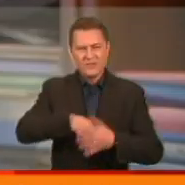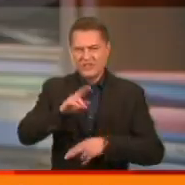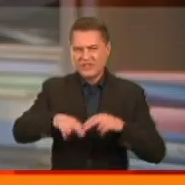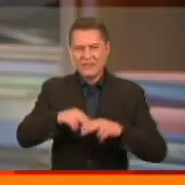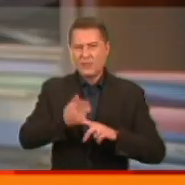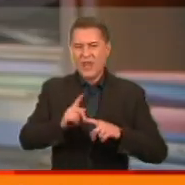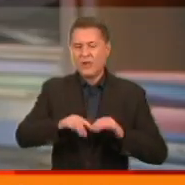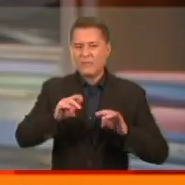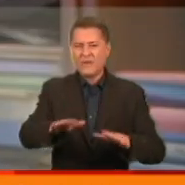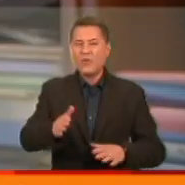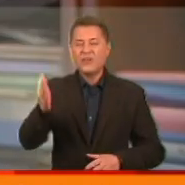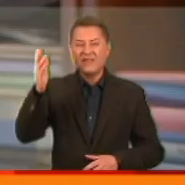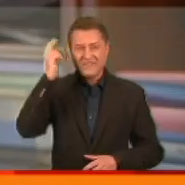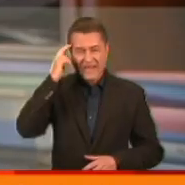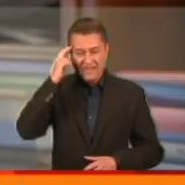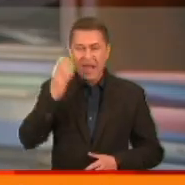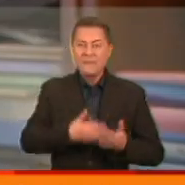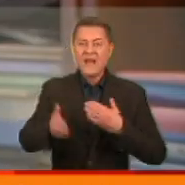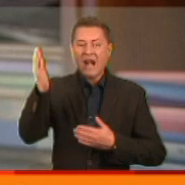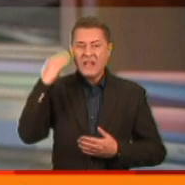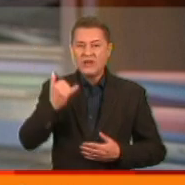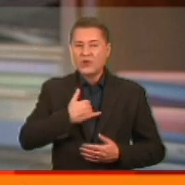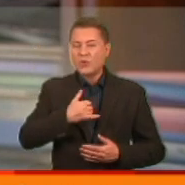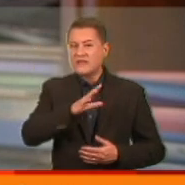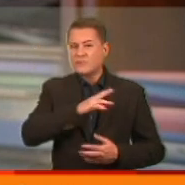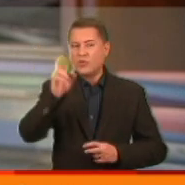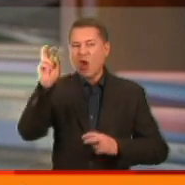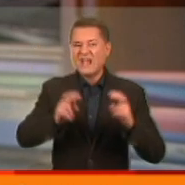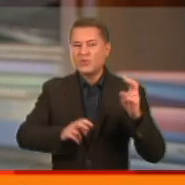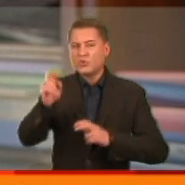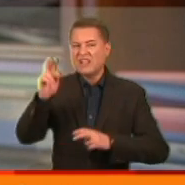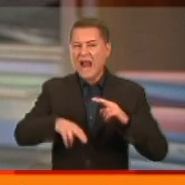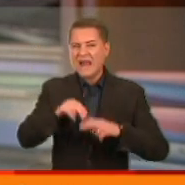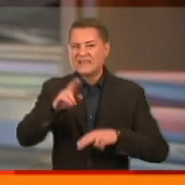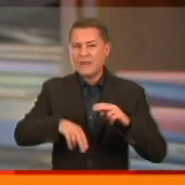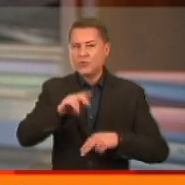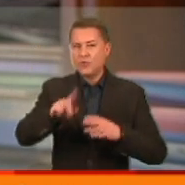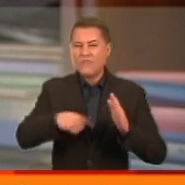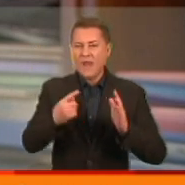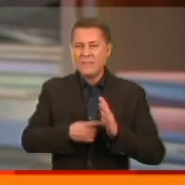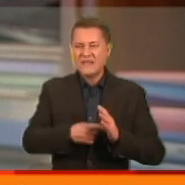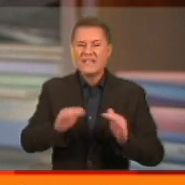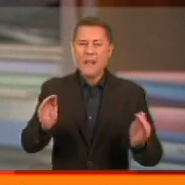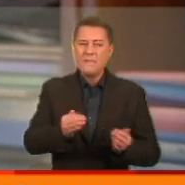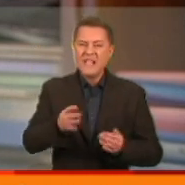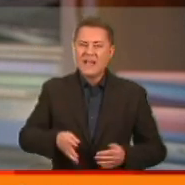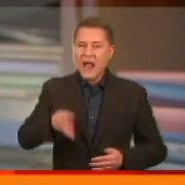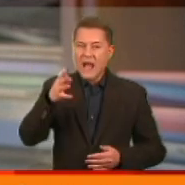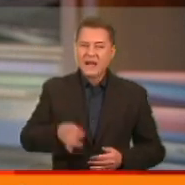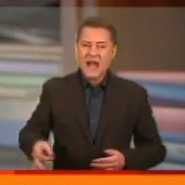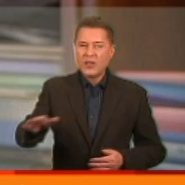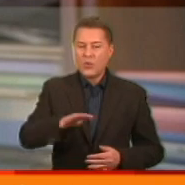Києві. Раніше в нас було, якщо пам'ятаєте, може, індустріальна забудова міста, певними мікрорайонами,